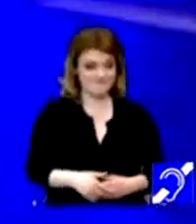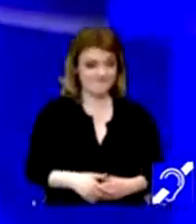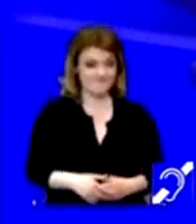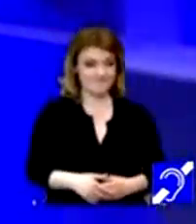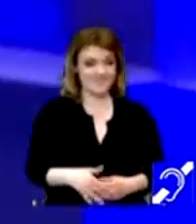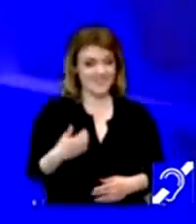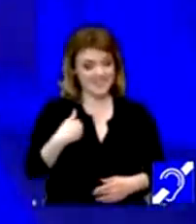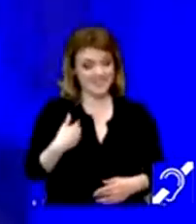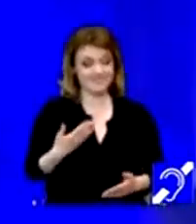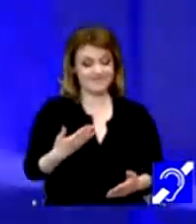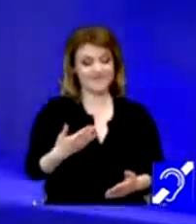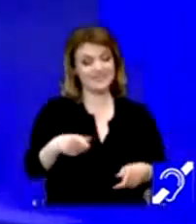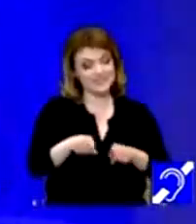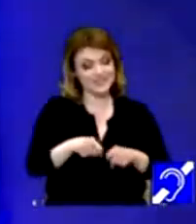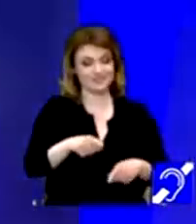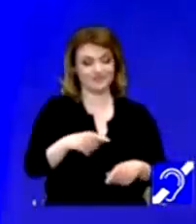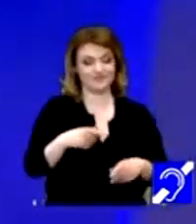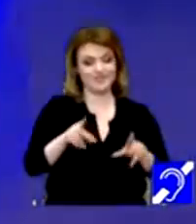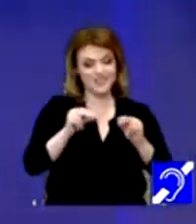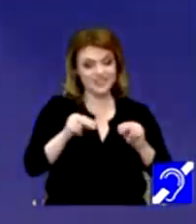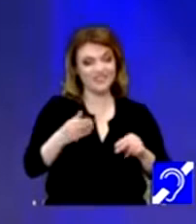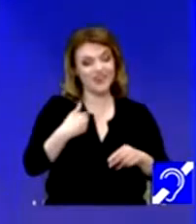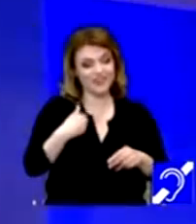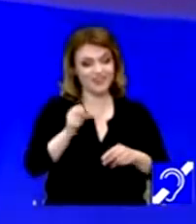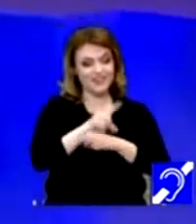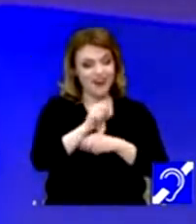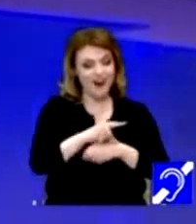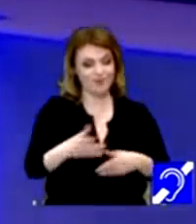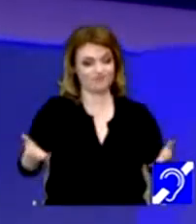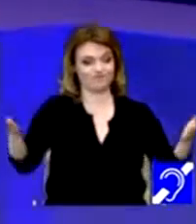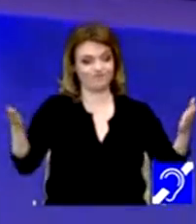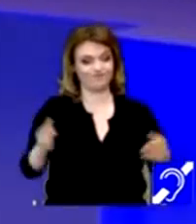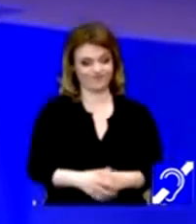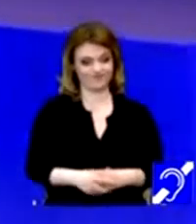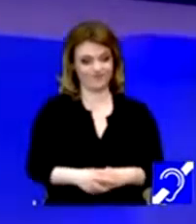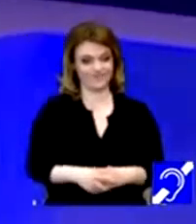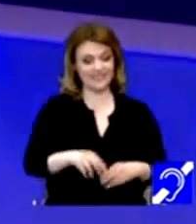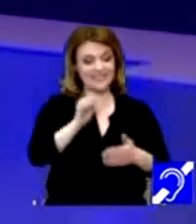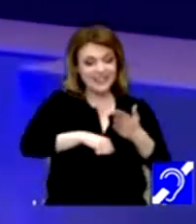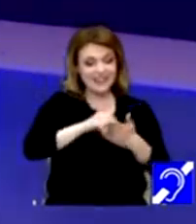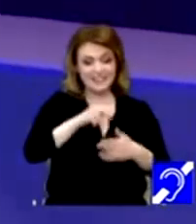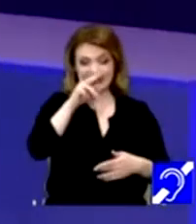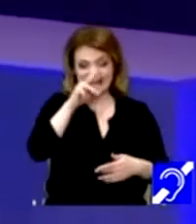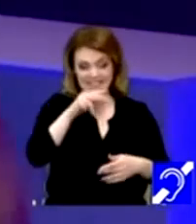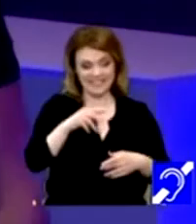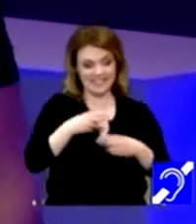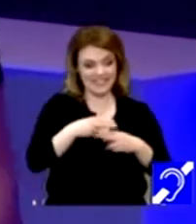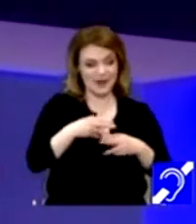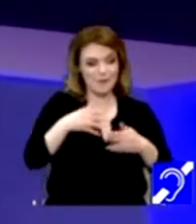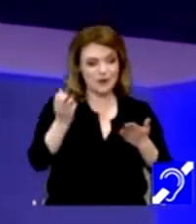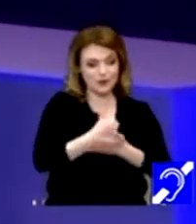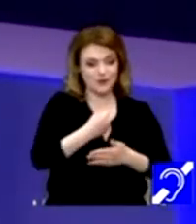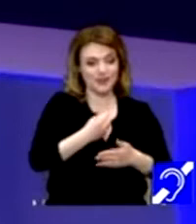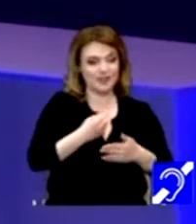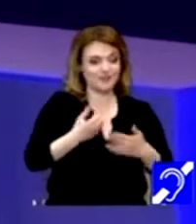o medalie de fericire. Puteam să aduc și medalia de aur, dar din cauza unei greșeli tehnice am pierdut la doar 2